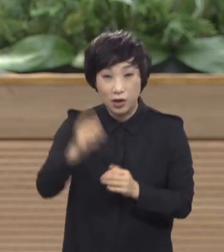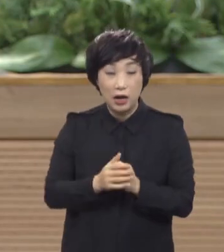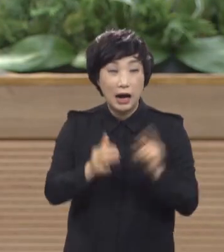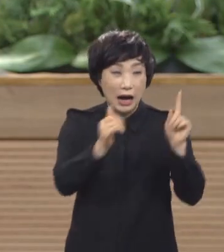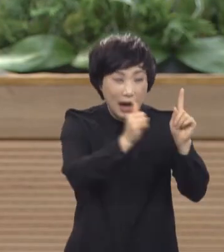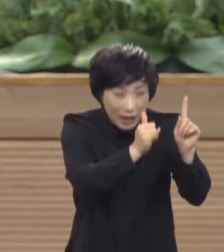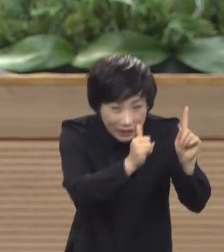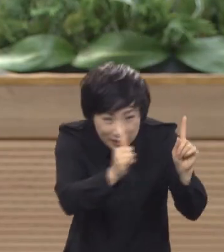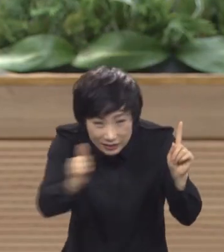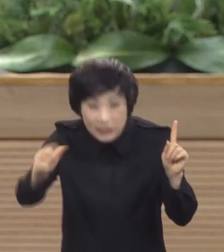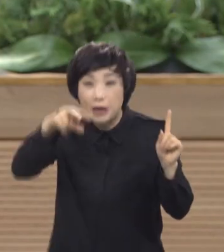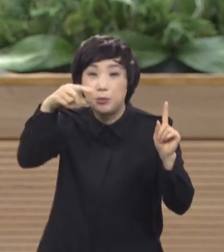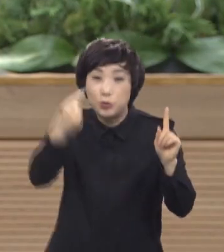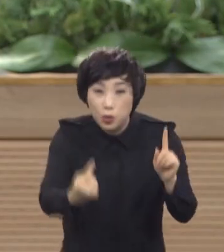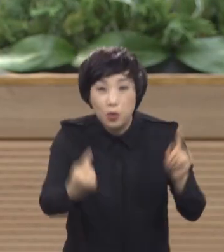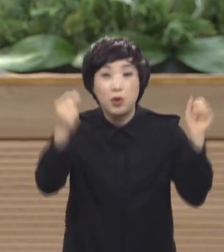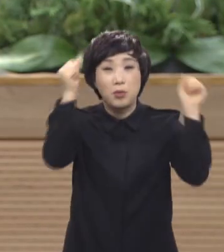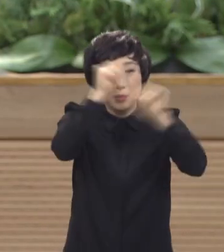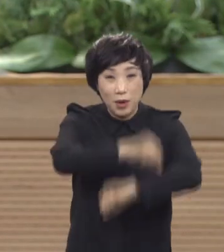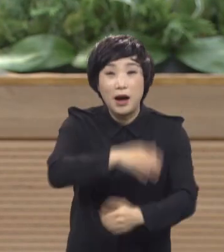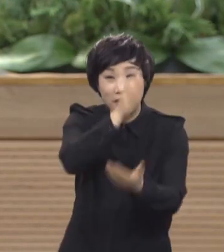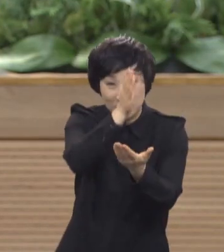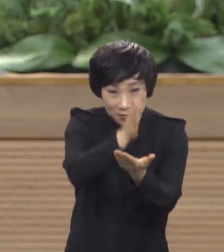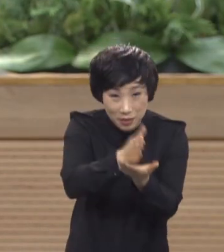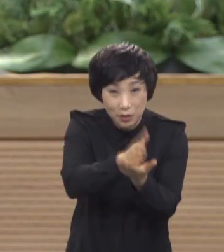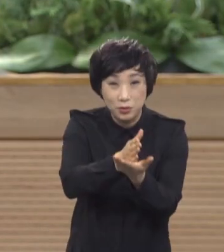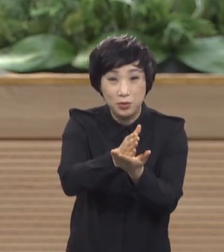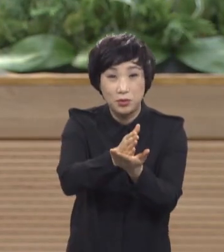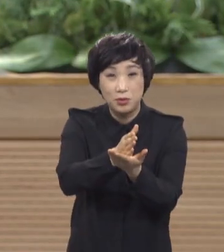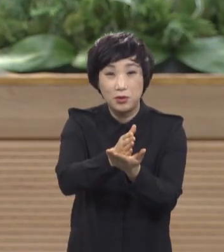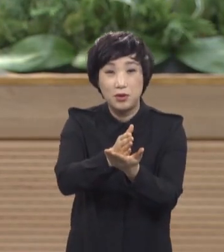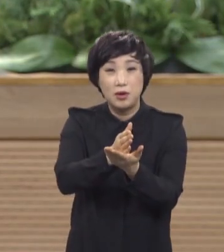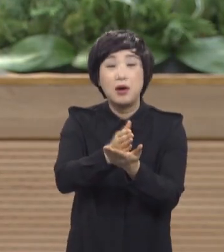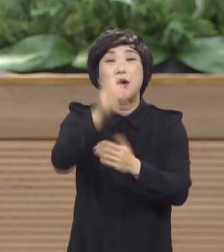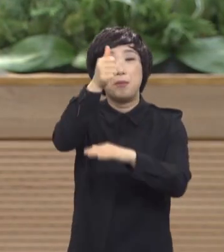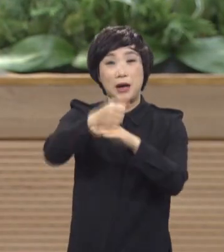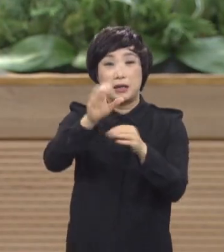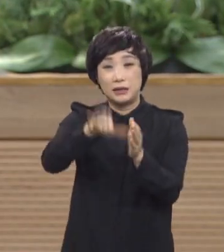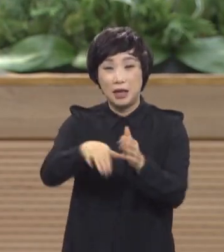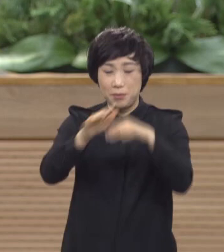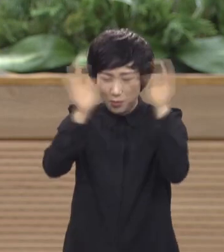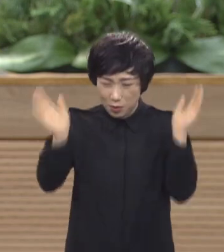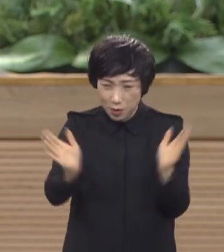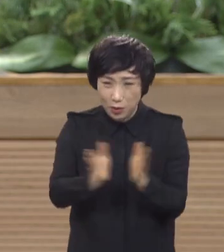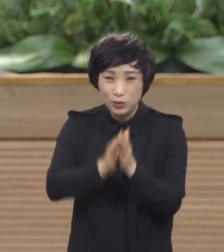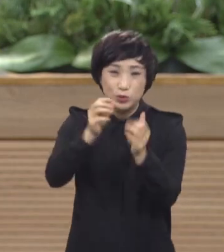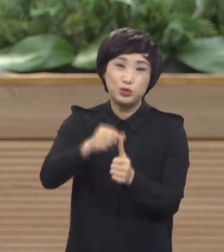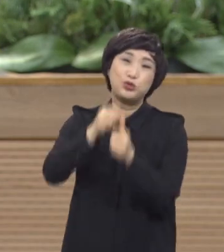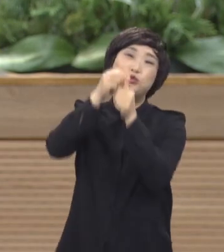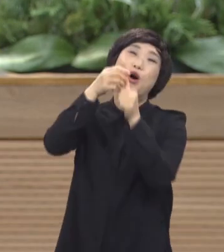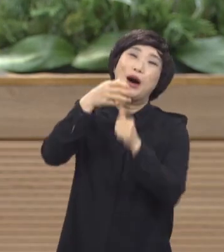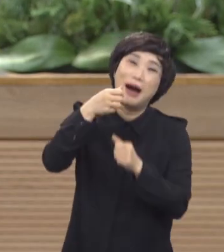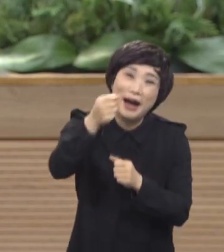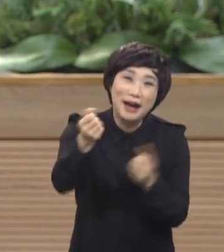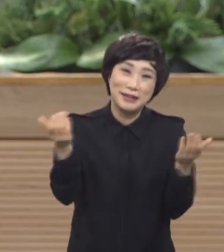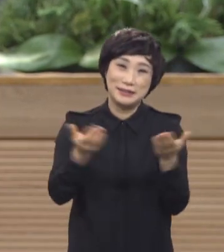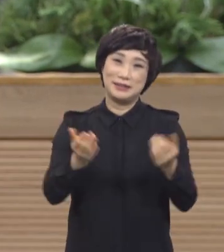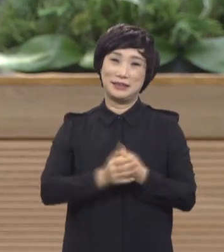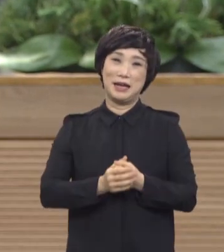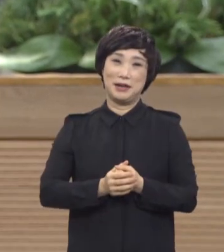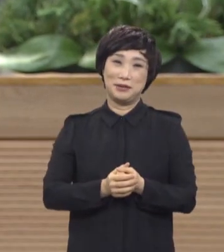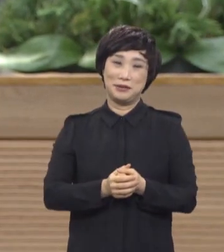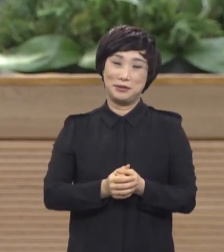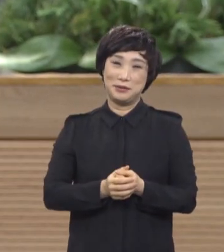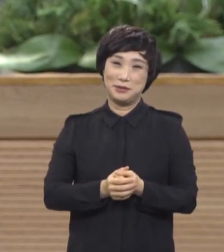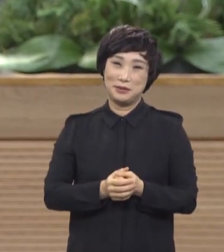한 사람도 망하지 아니하고 마지막 날에 싹 다 살리는 이것이니라